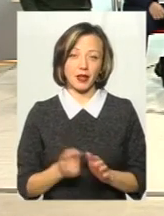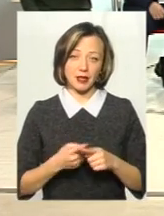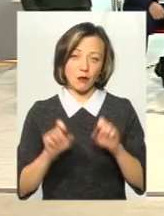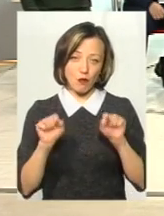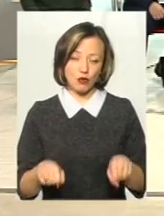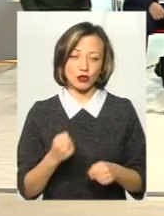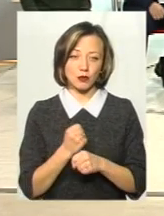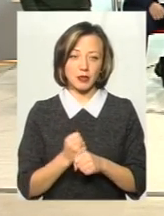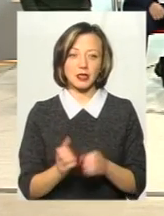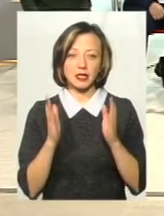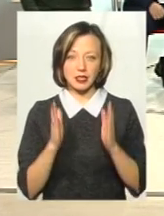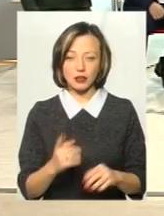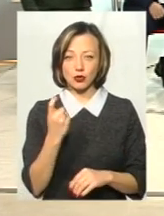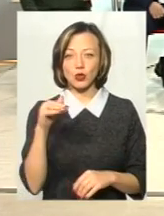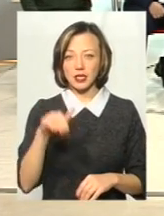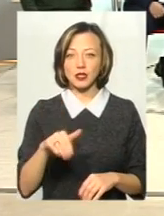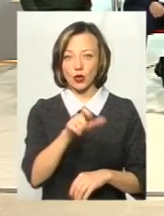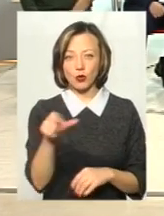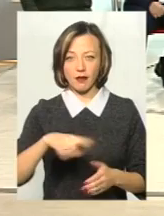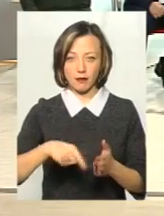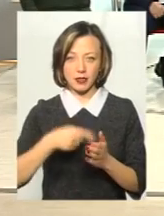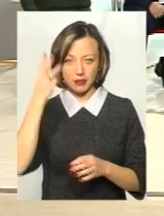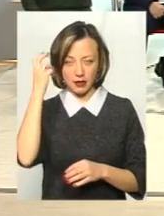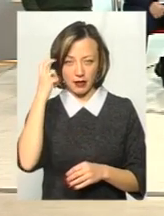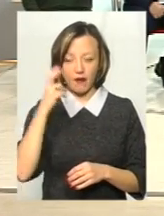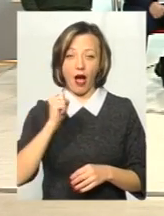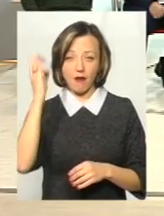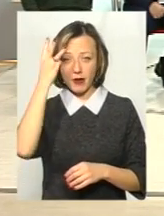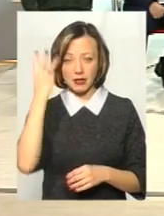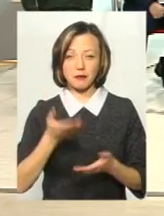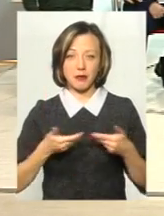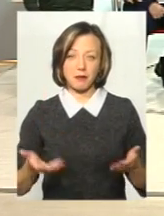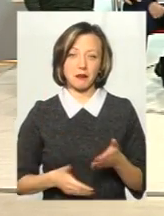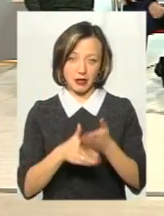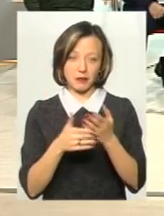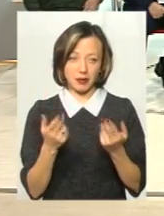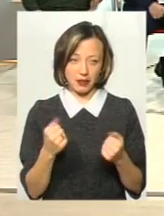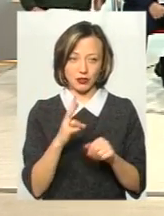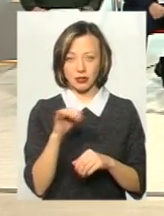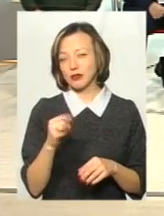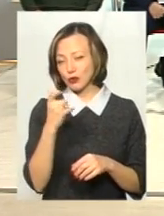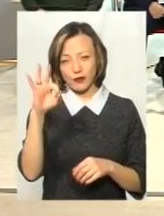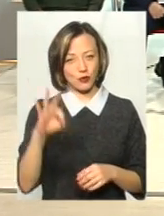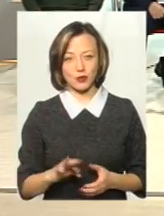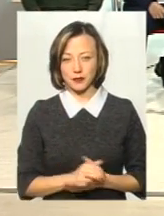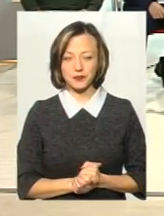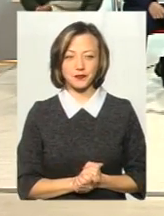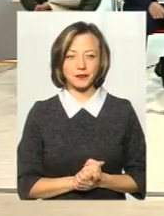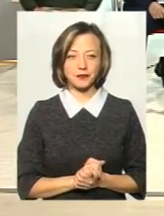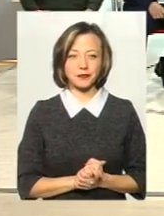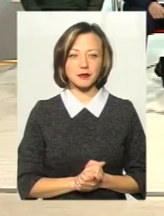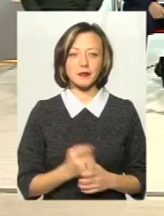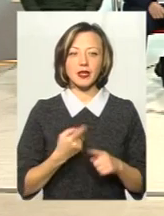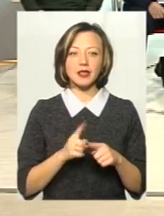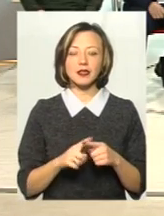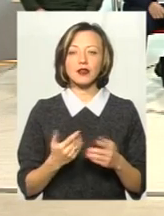може зробити тільки 100 тисяч людей в місті Києві. А в Хмельницькому ми підтримуємо, так чи ні? 100%. Дякую. На цій